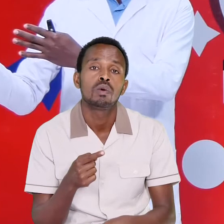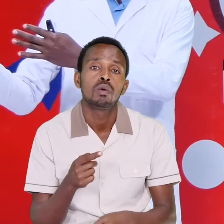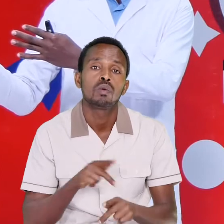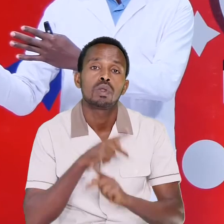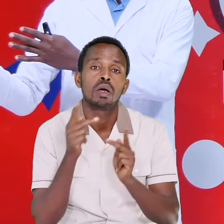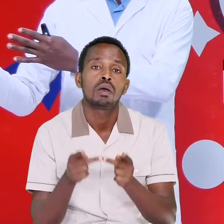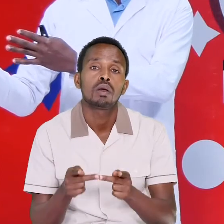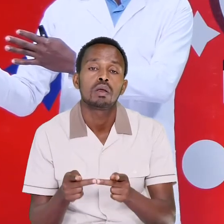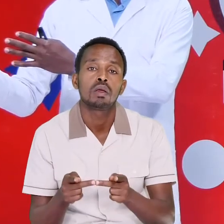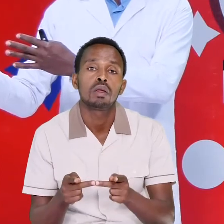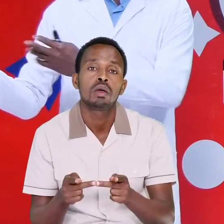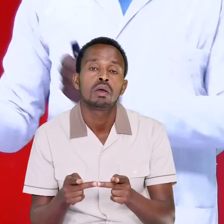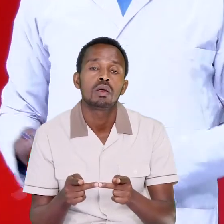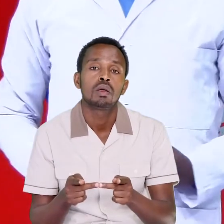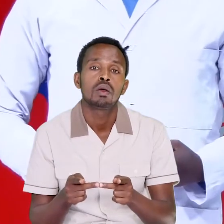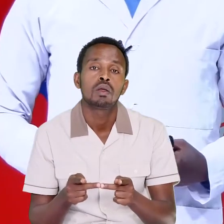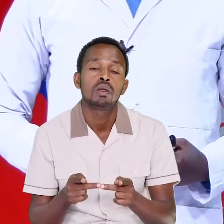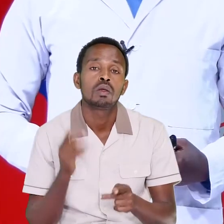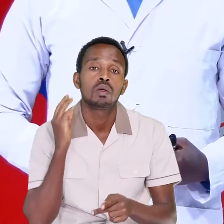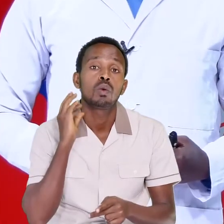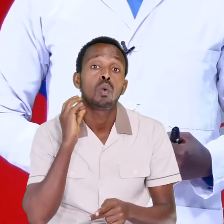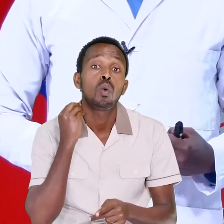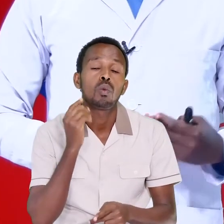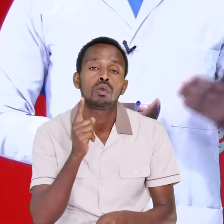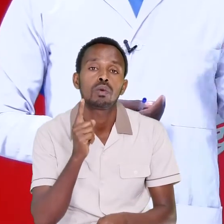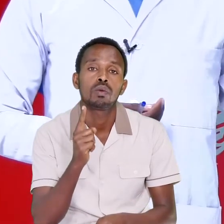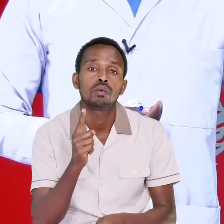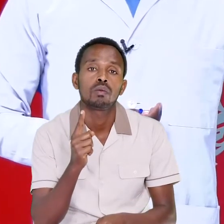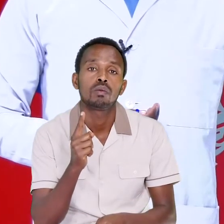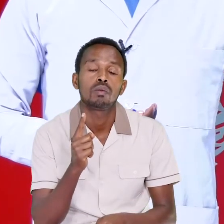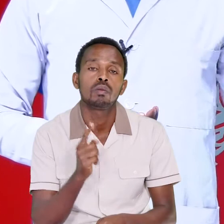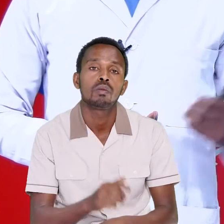kutaa bakka jireenya Oromoo tokkootti